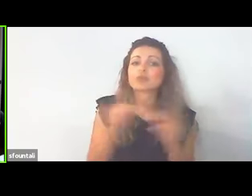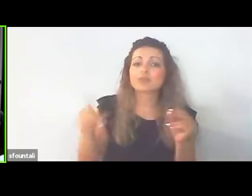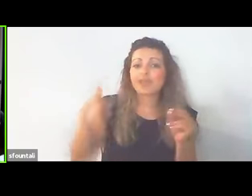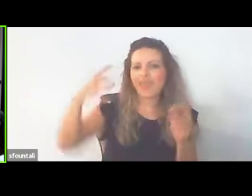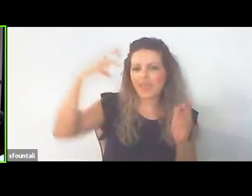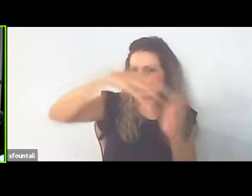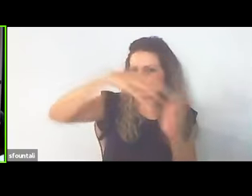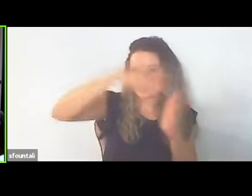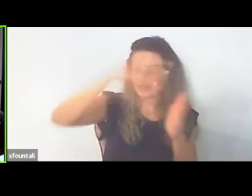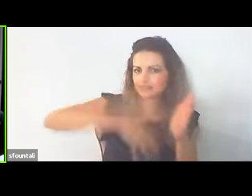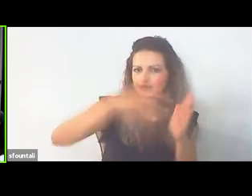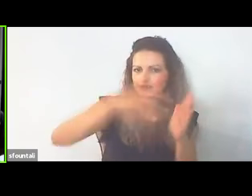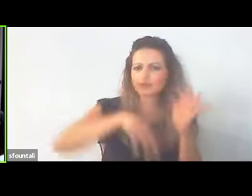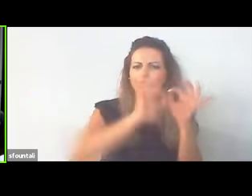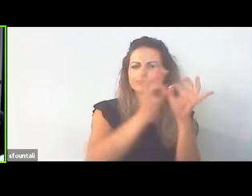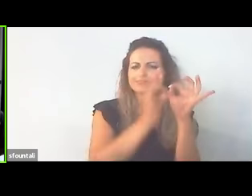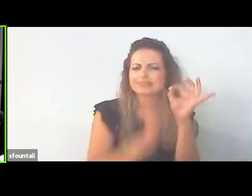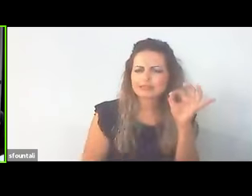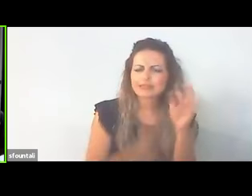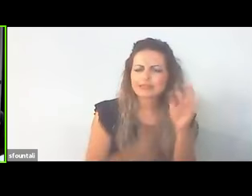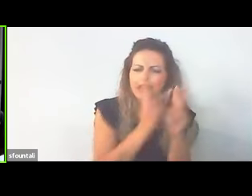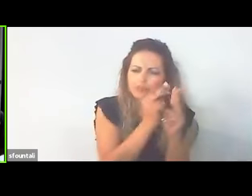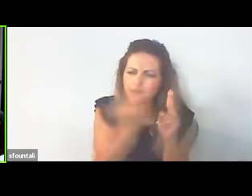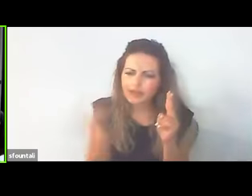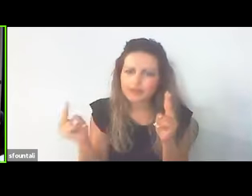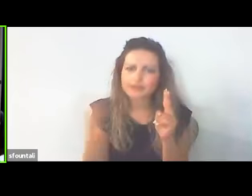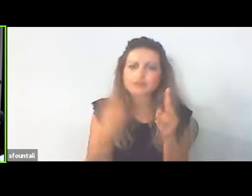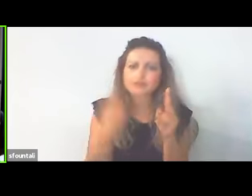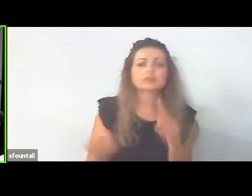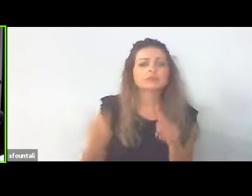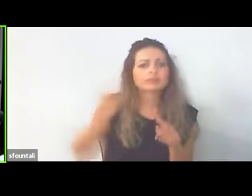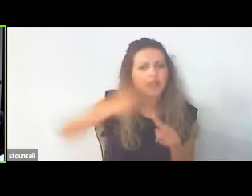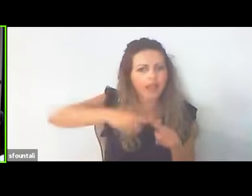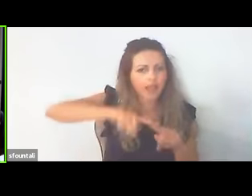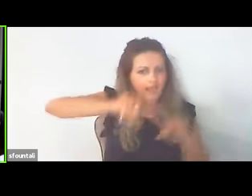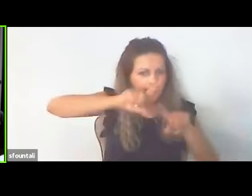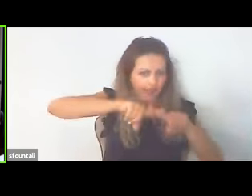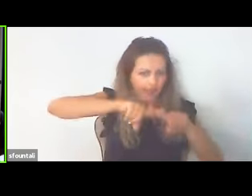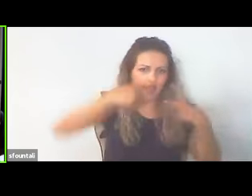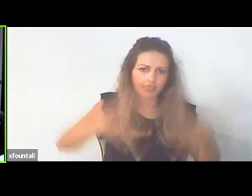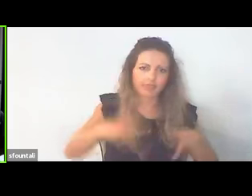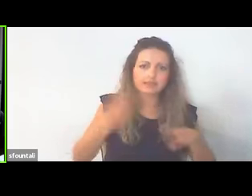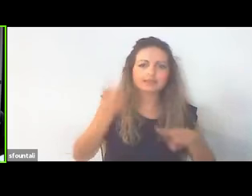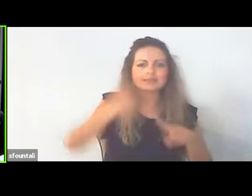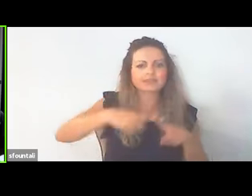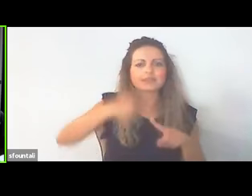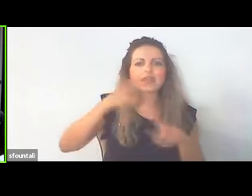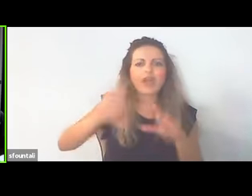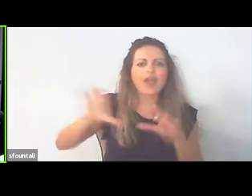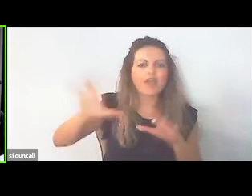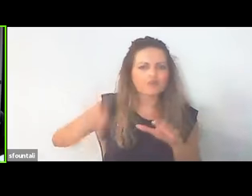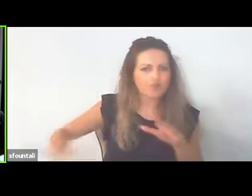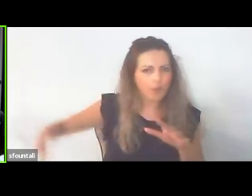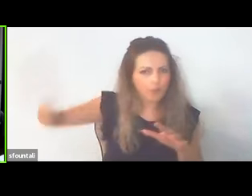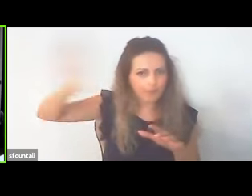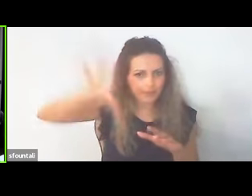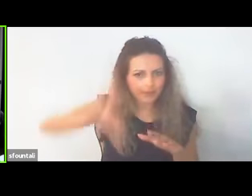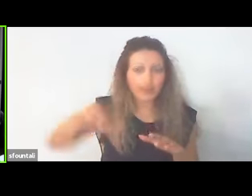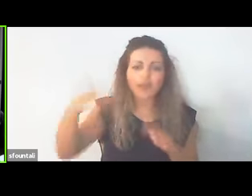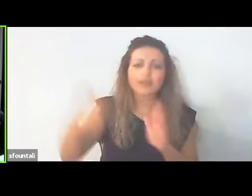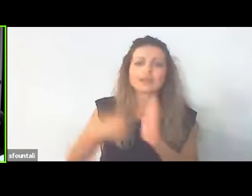εξαιρετικά αναλυτική και αφορούσε δεδομένα και για όλες τις χώρες της Ευρώπης, ανέδειξε δύο βασικές πλευρές. Πρώτον, το